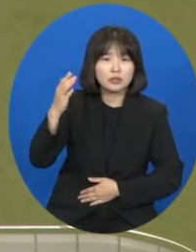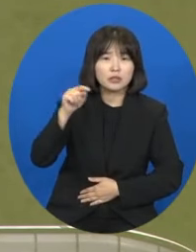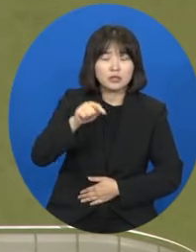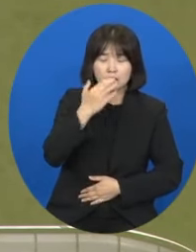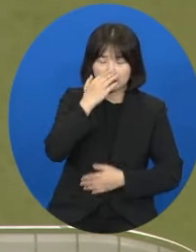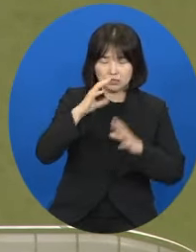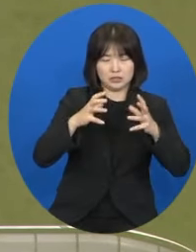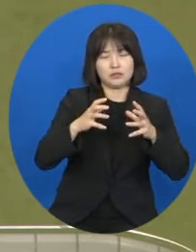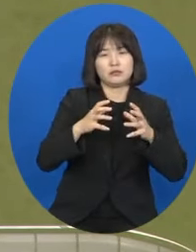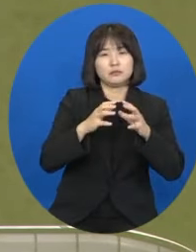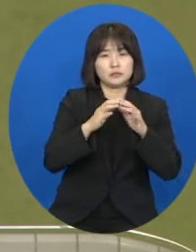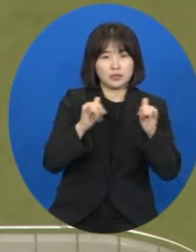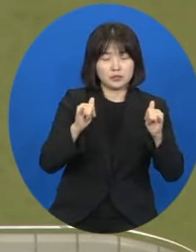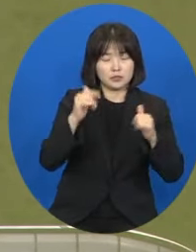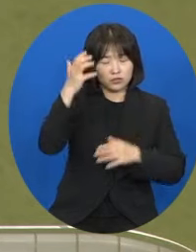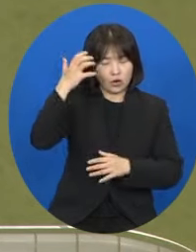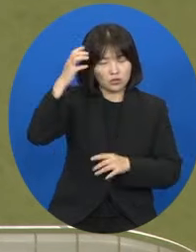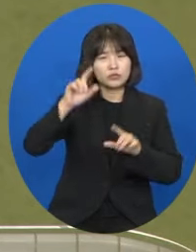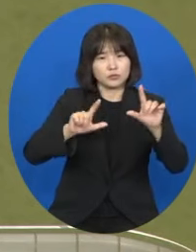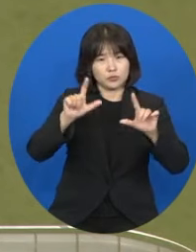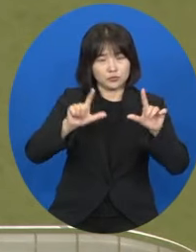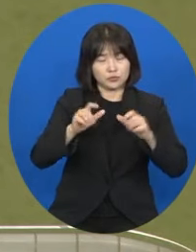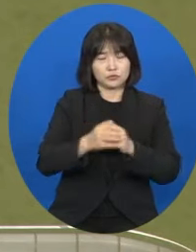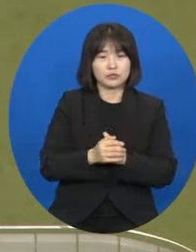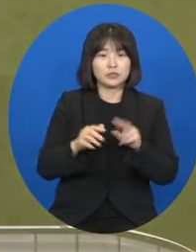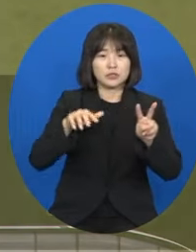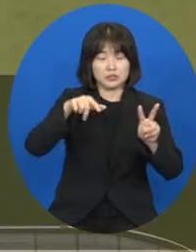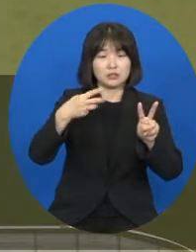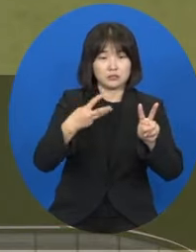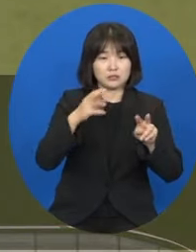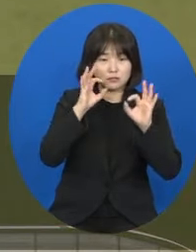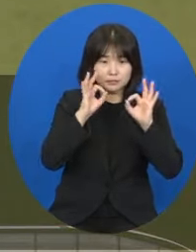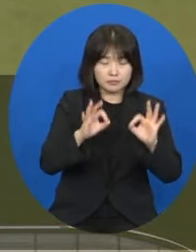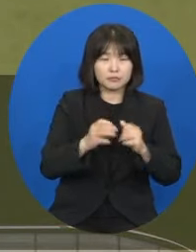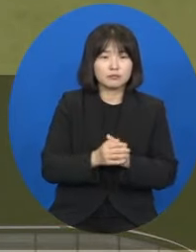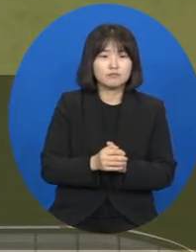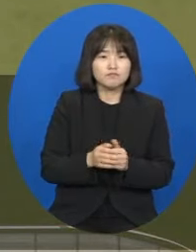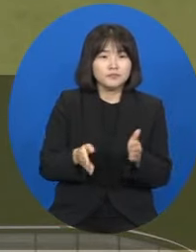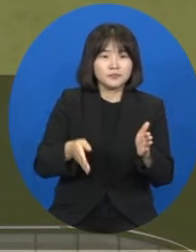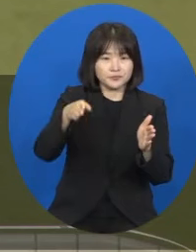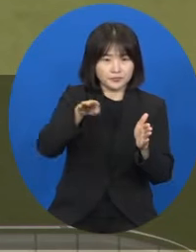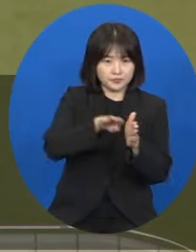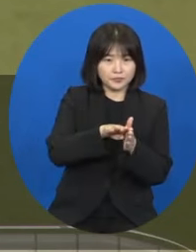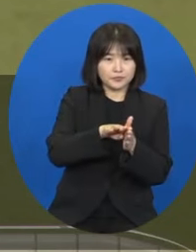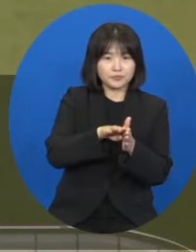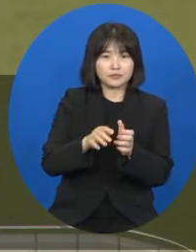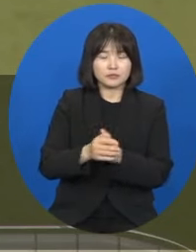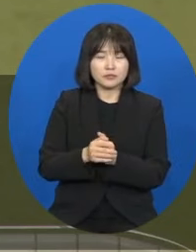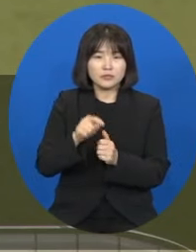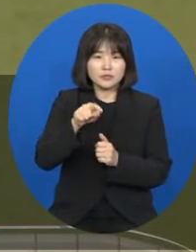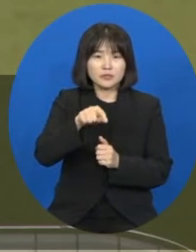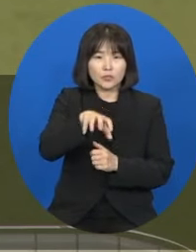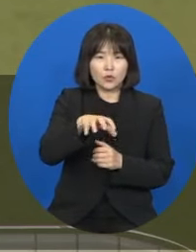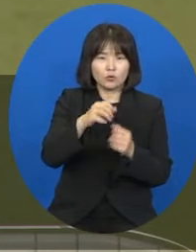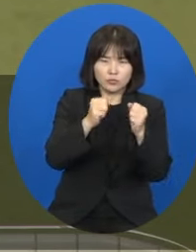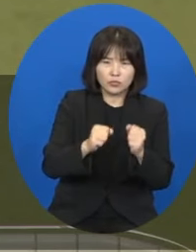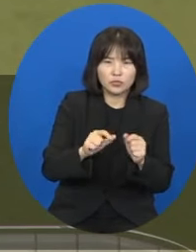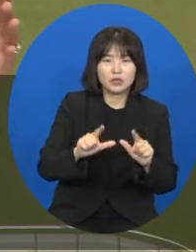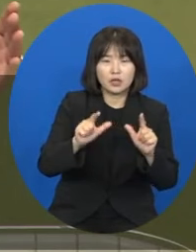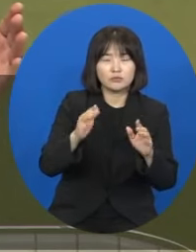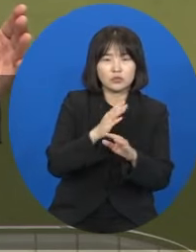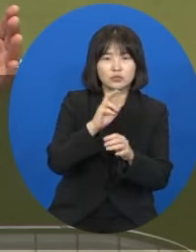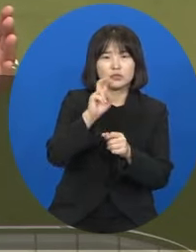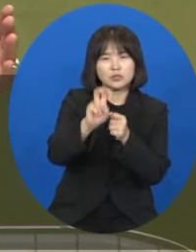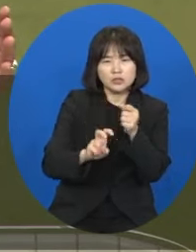현재 영적 상태였습니다. 자, 그 표현이 2절에 나와요. 궤가 하나님의 궤죠. 기럇 여아림에 머문 날로부터 약 20회 동안